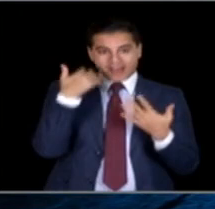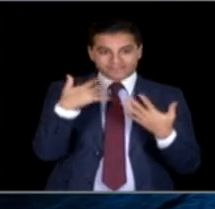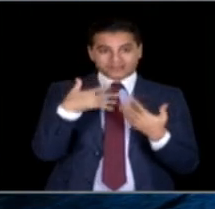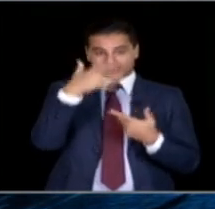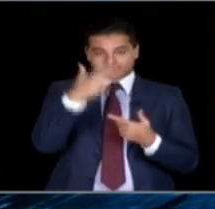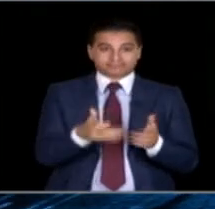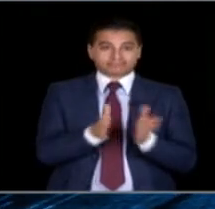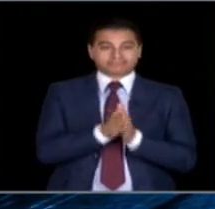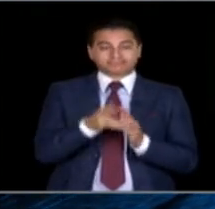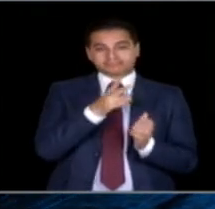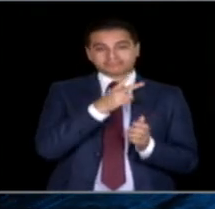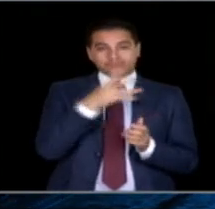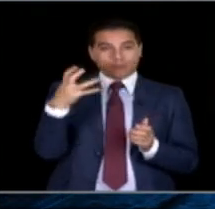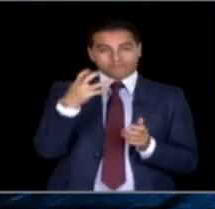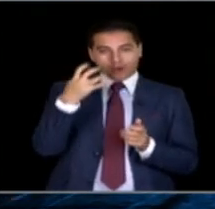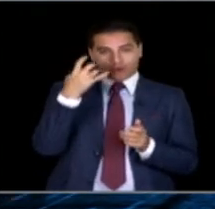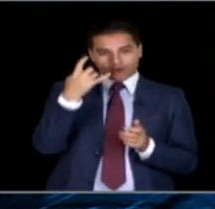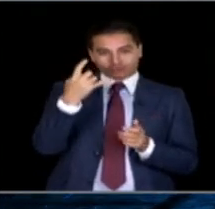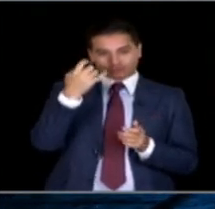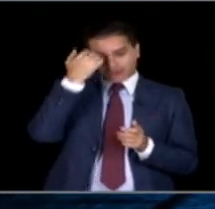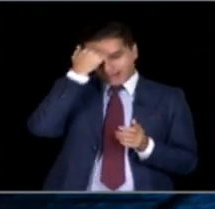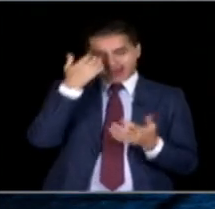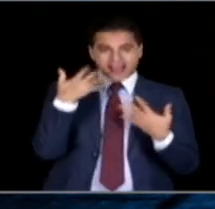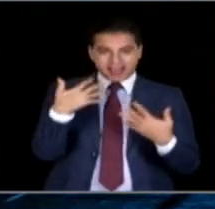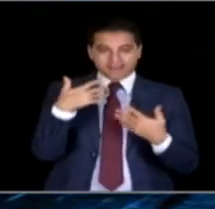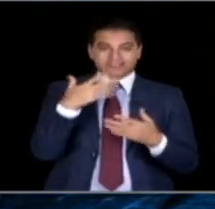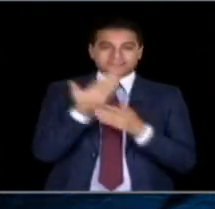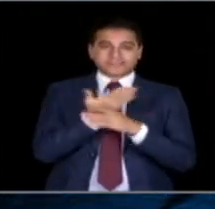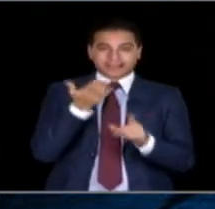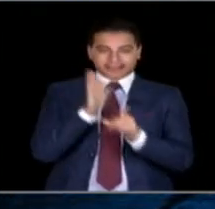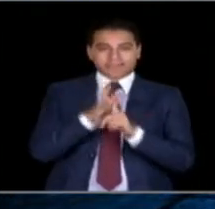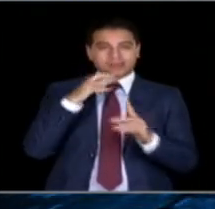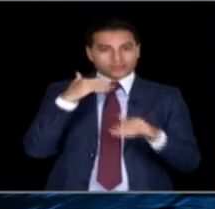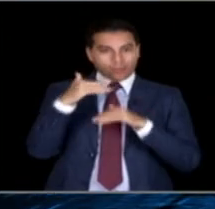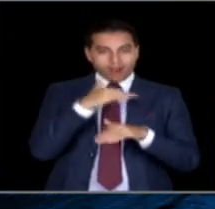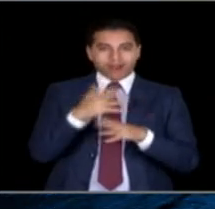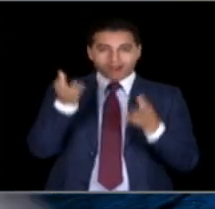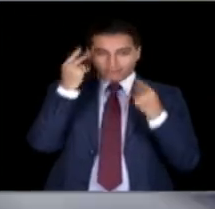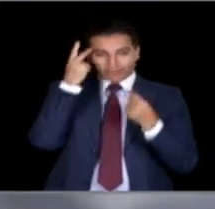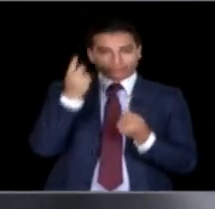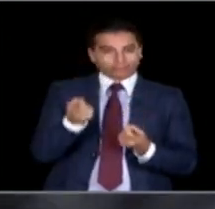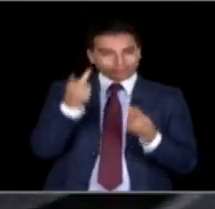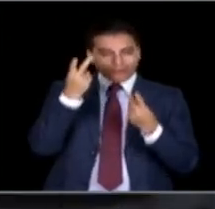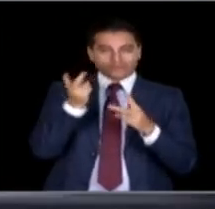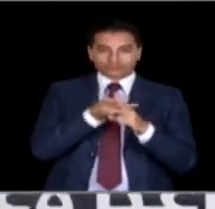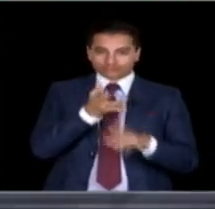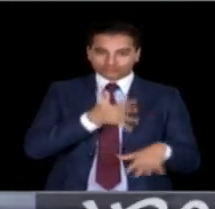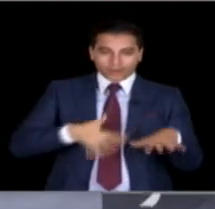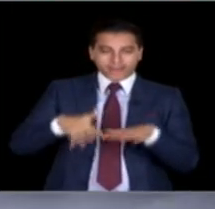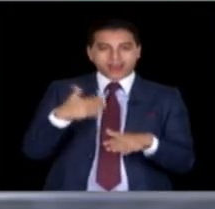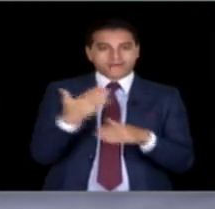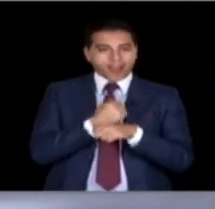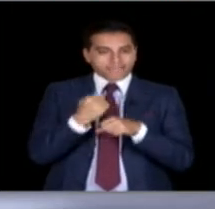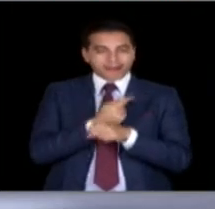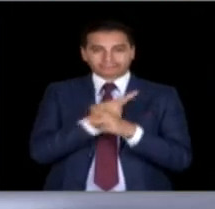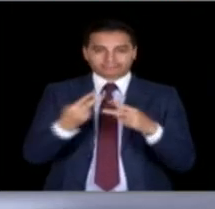بما يساوي 200,000 جنيه، ويبقى الرصيد لحد دلوقتي 410,000 جنيه في خزنة البنك الأهلي لدعم